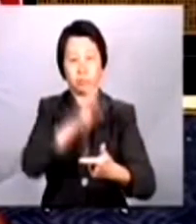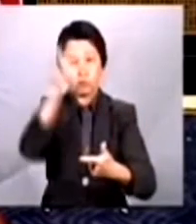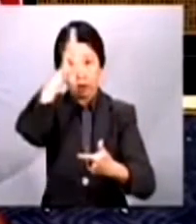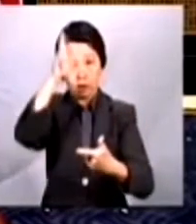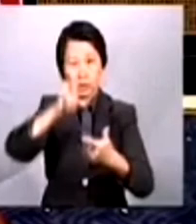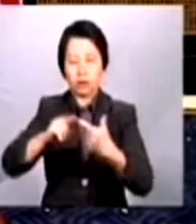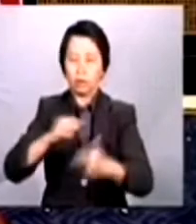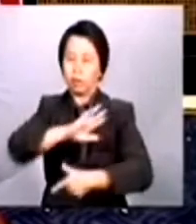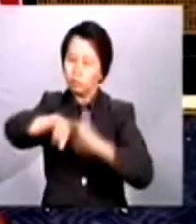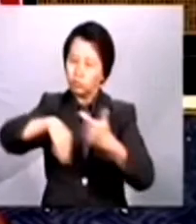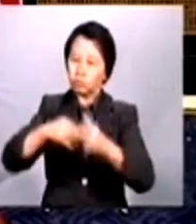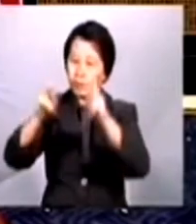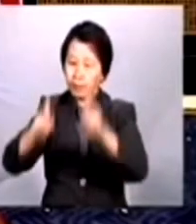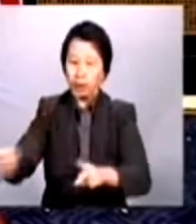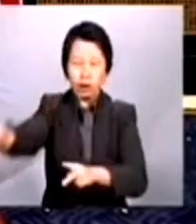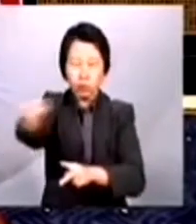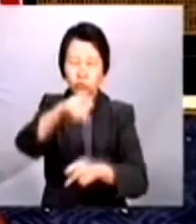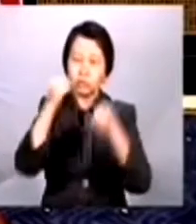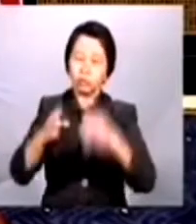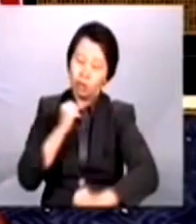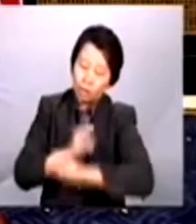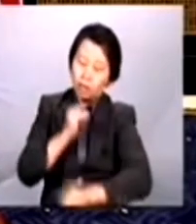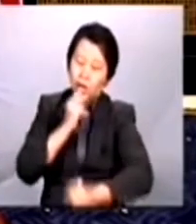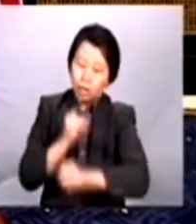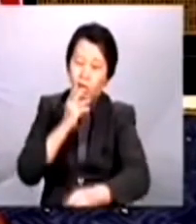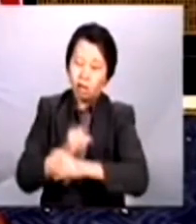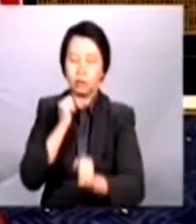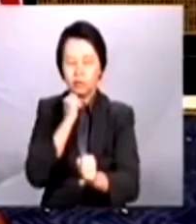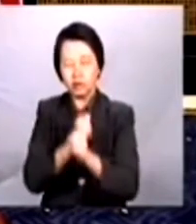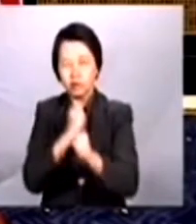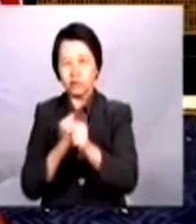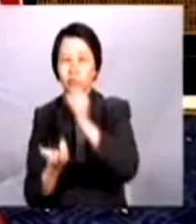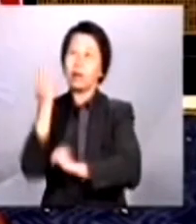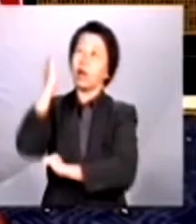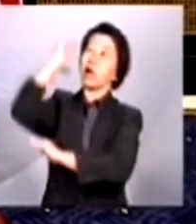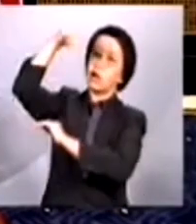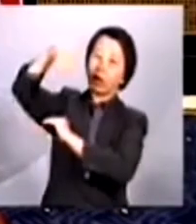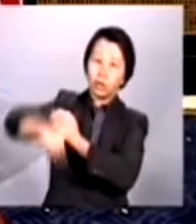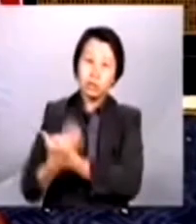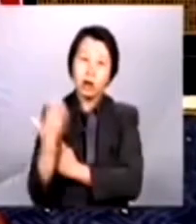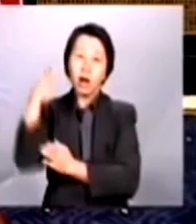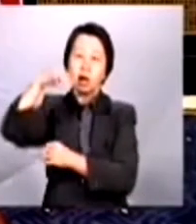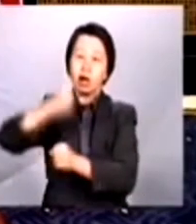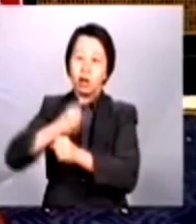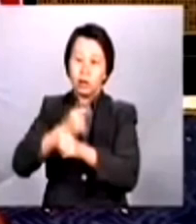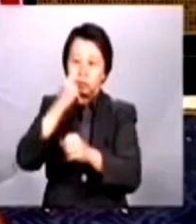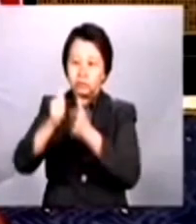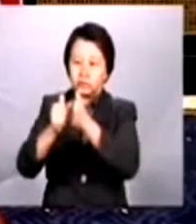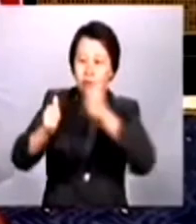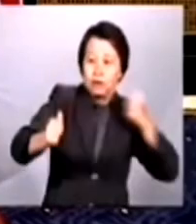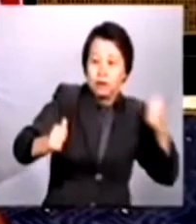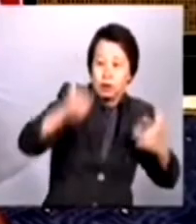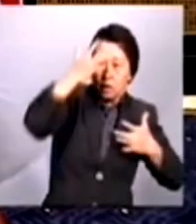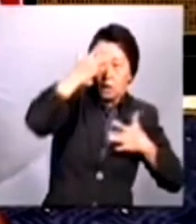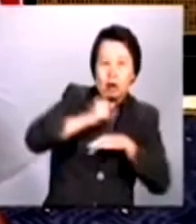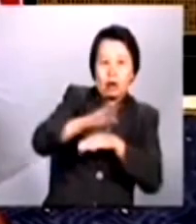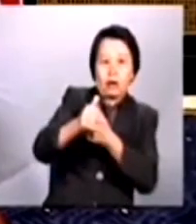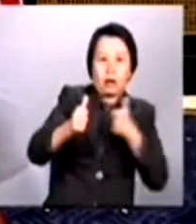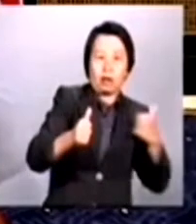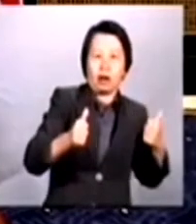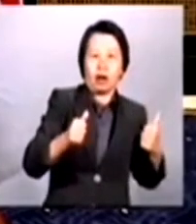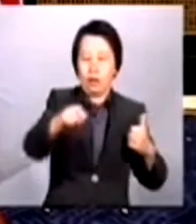dan semua pihak yang telah bertungkus lumus bekerja siang dan malam untuk membendung wabah